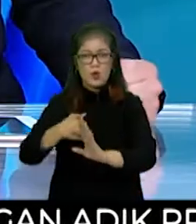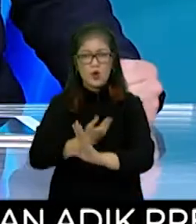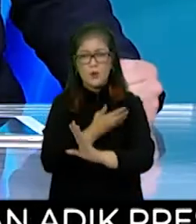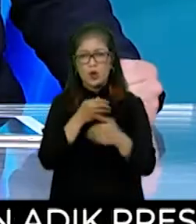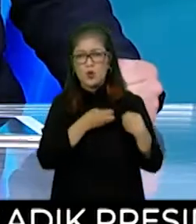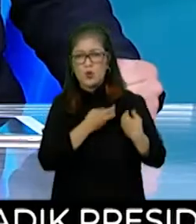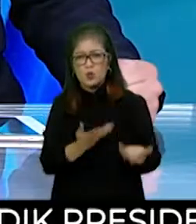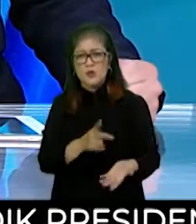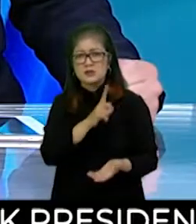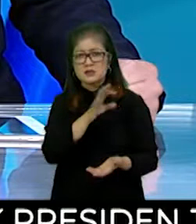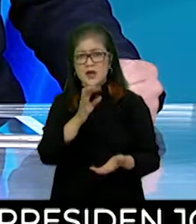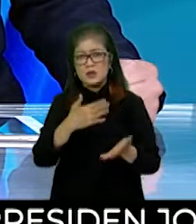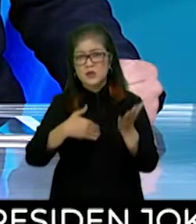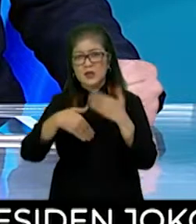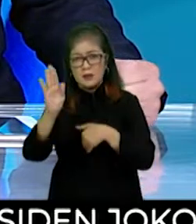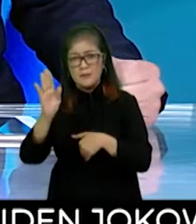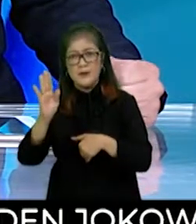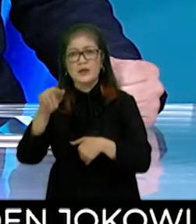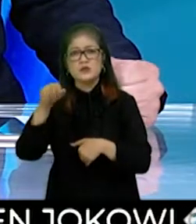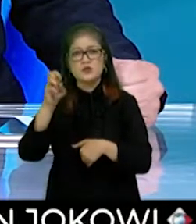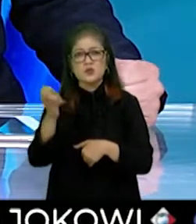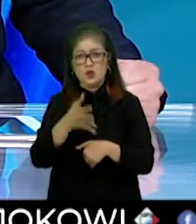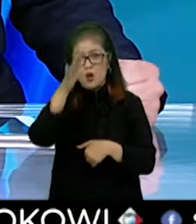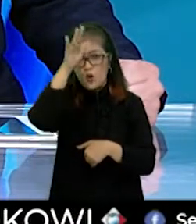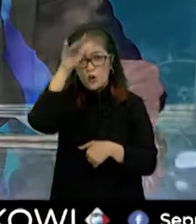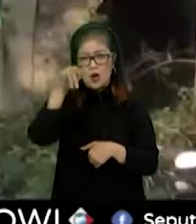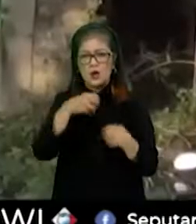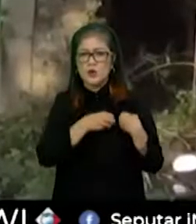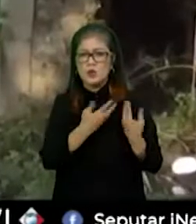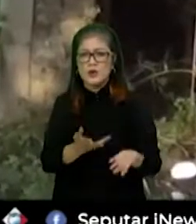dengan kerugian mencapai 2 miliar rupiah lebih.